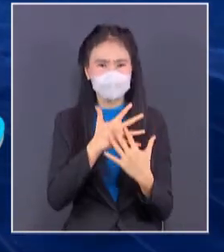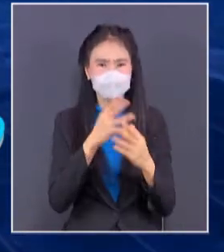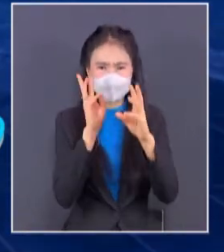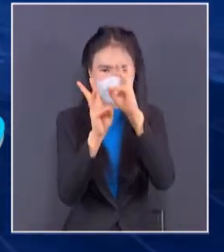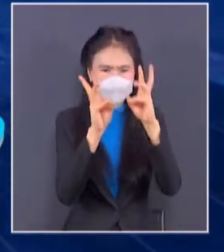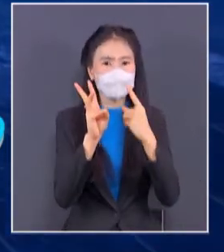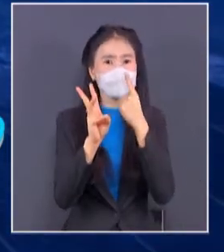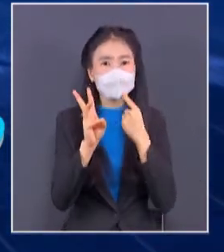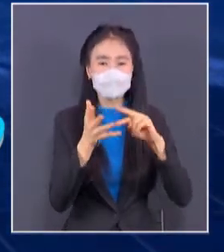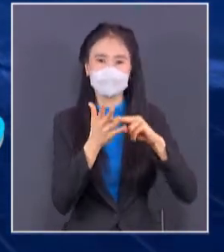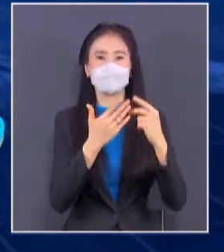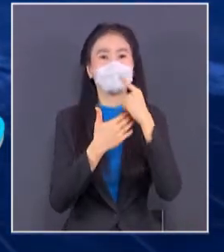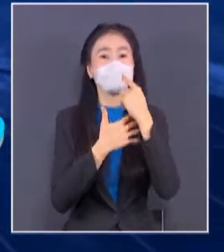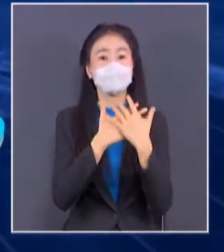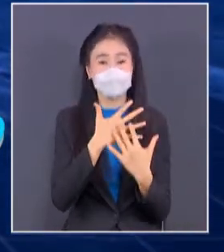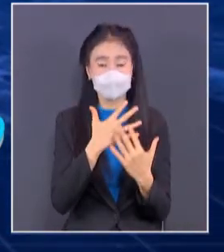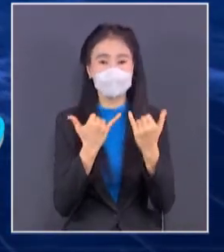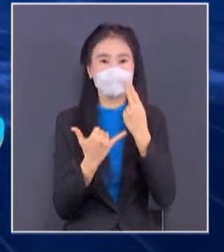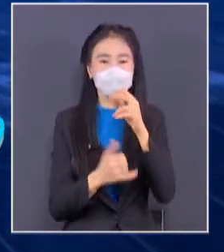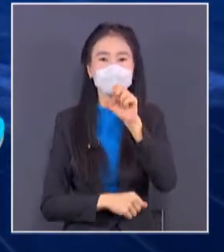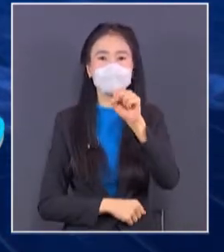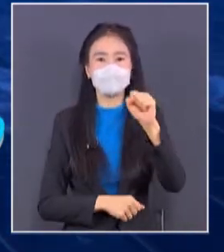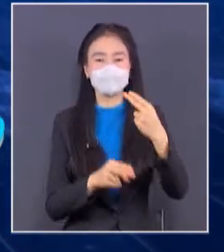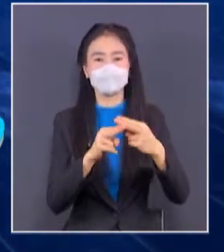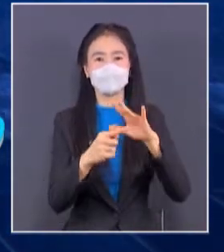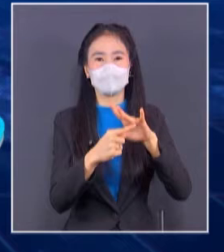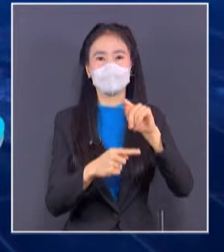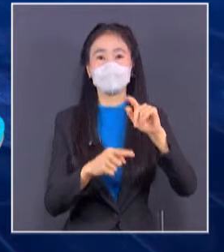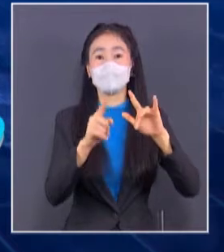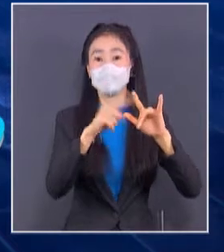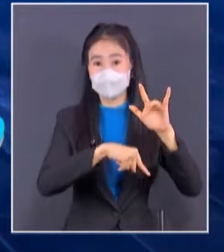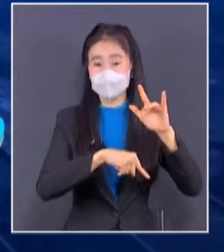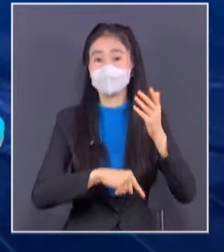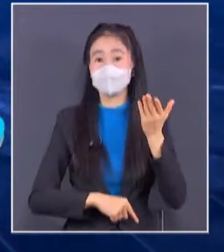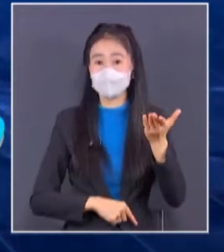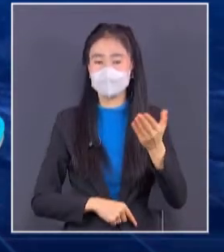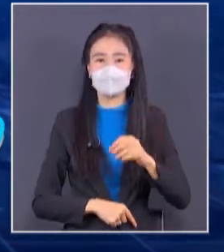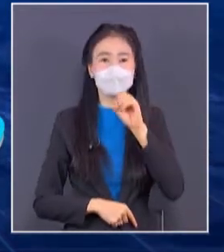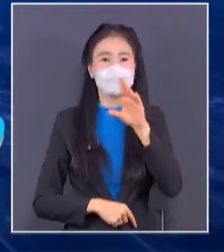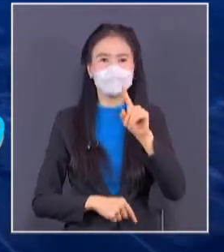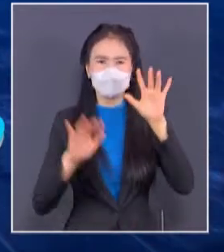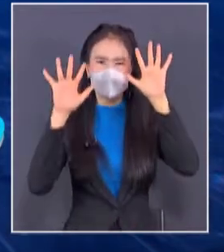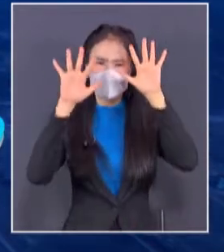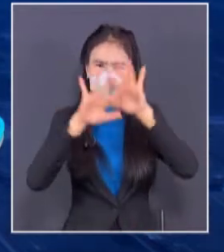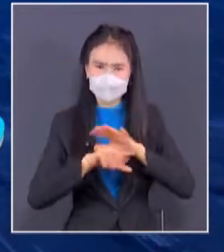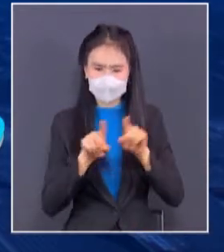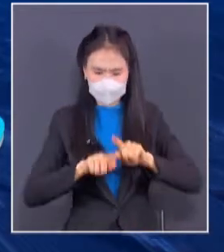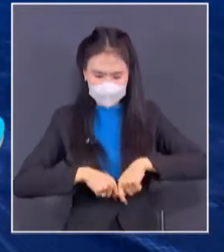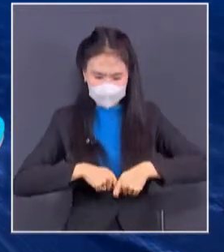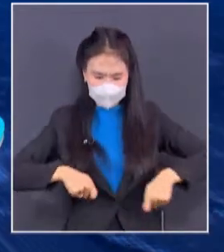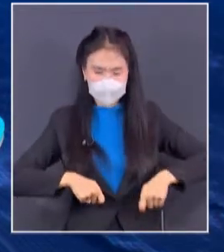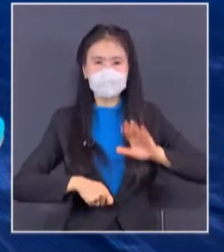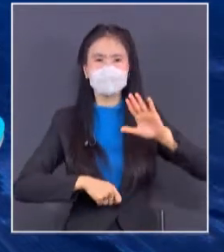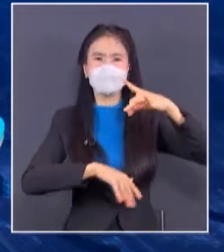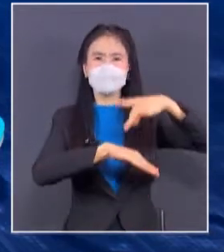ผ้านี่เป็นผ้าที่สสเต้มงคลกิจสุขสินธารานนท์ฮะอ้างว่าคล้ายกับผ้าผูกเอวของคุณแตงโม